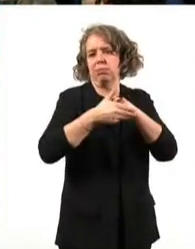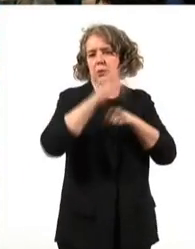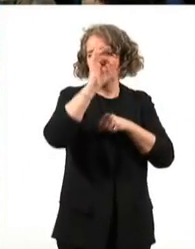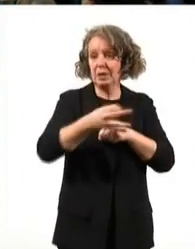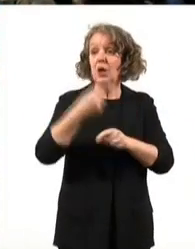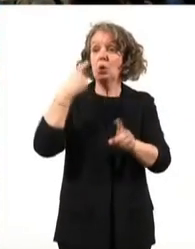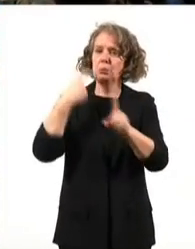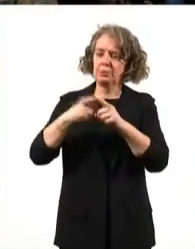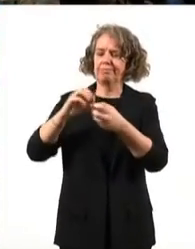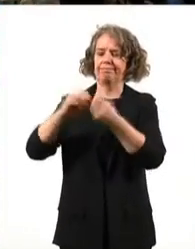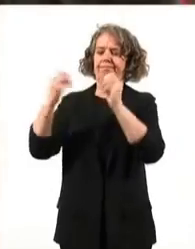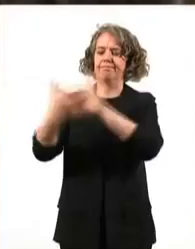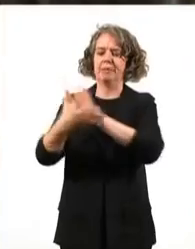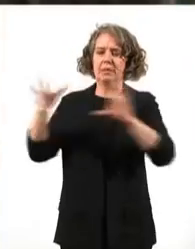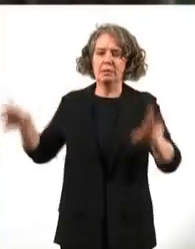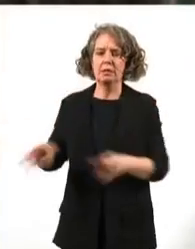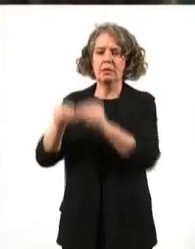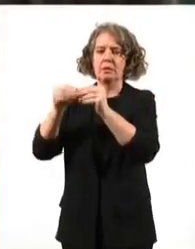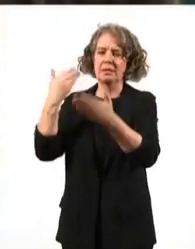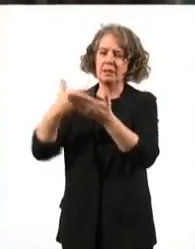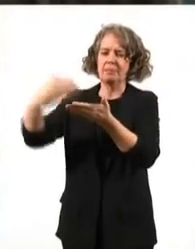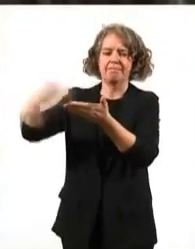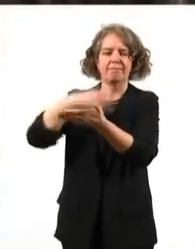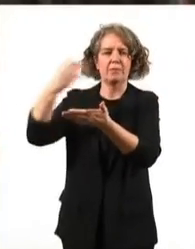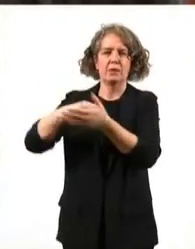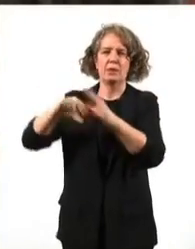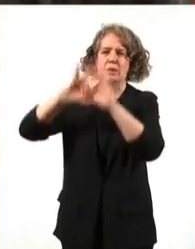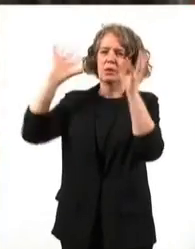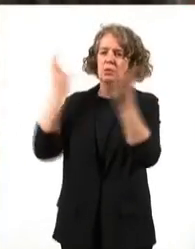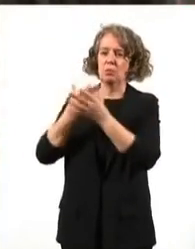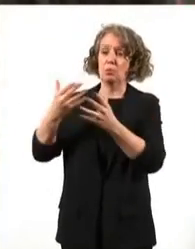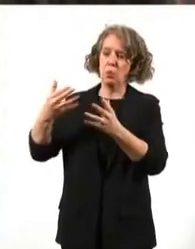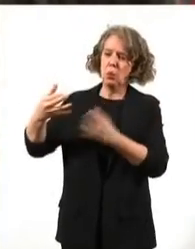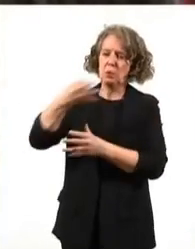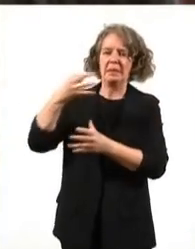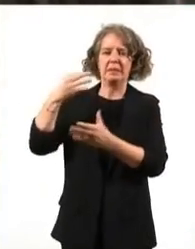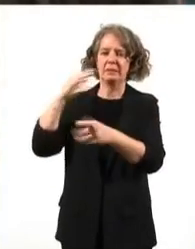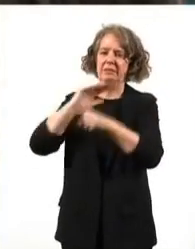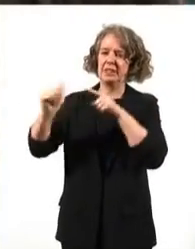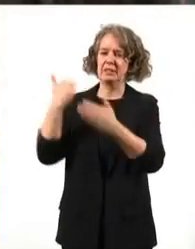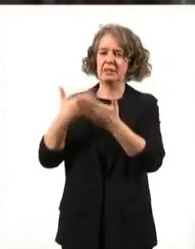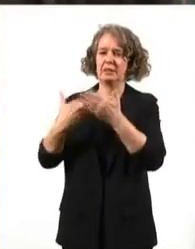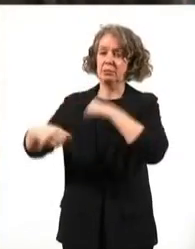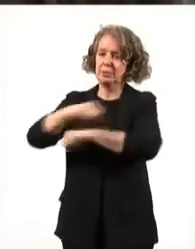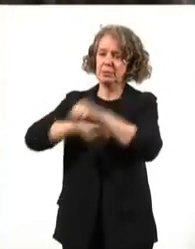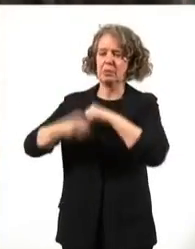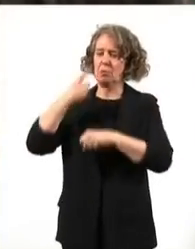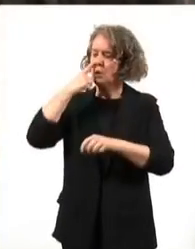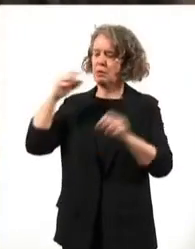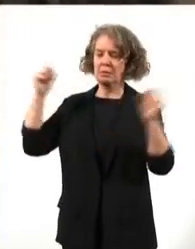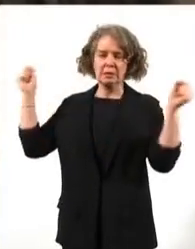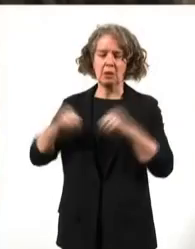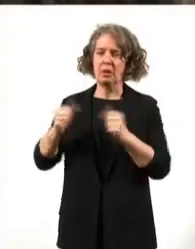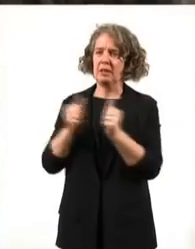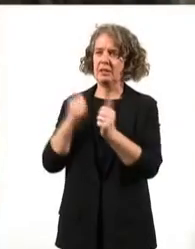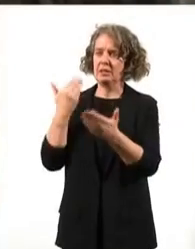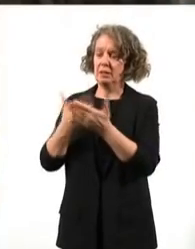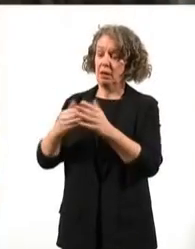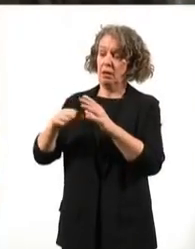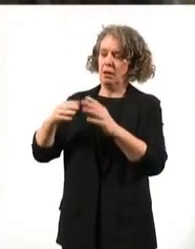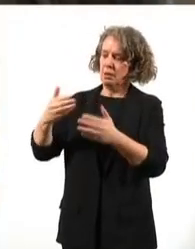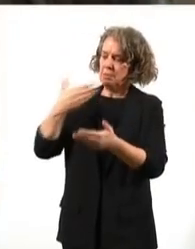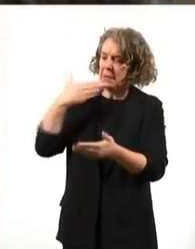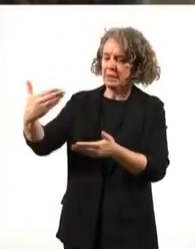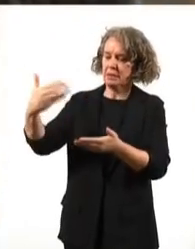fait une certaine automaticité, et donc très très partante, puisque ce sont des réflexions qui nourrissent, et vos exemples concrets vont nous aider